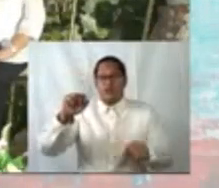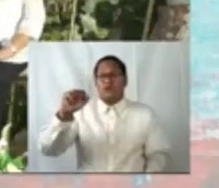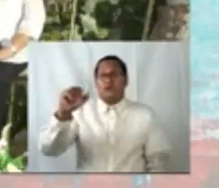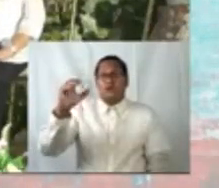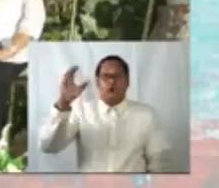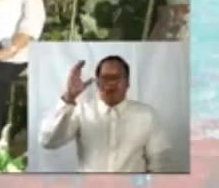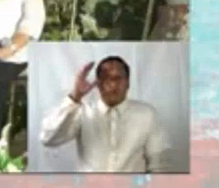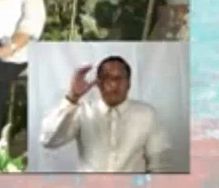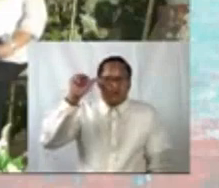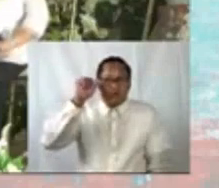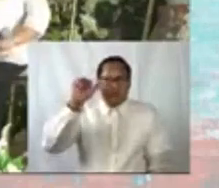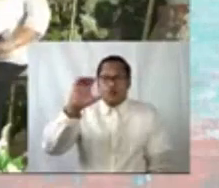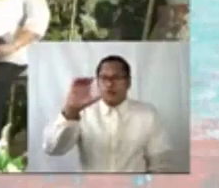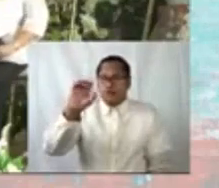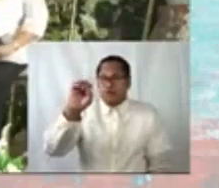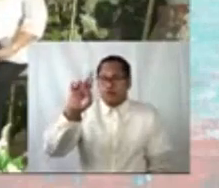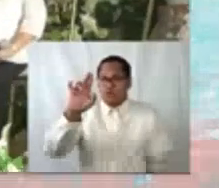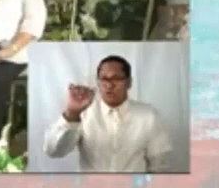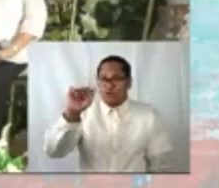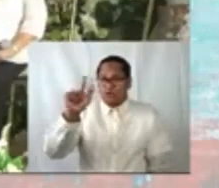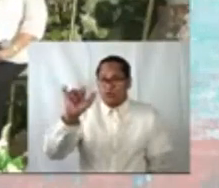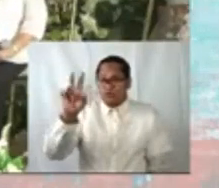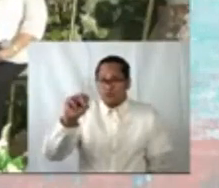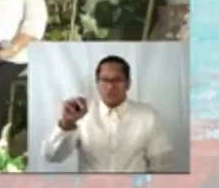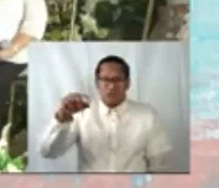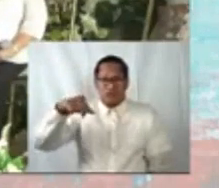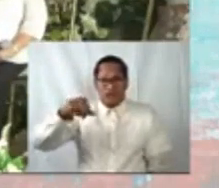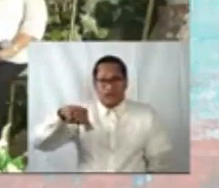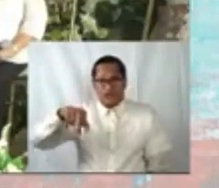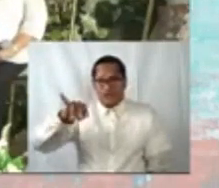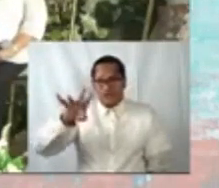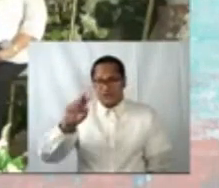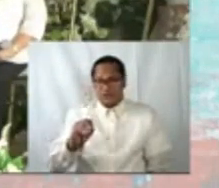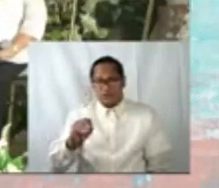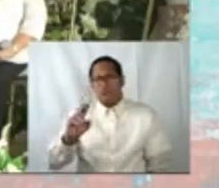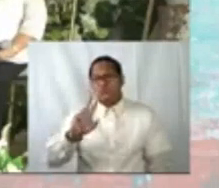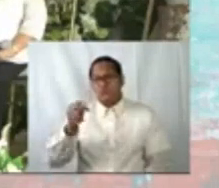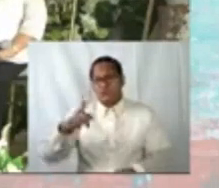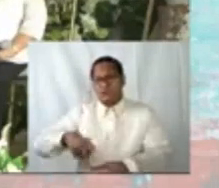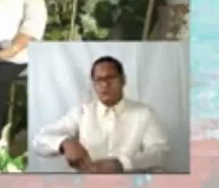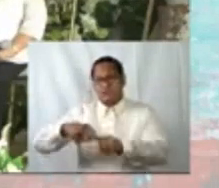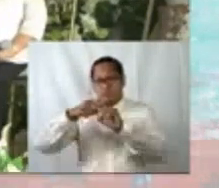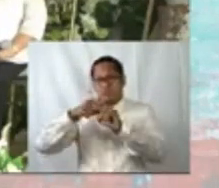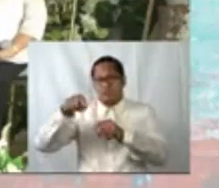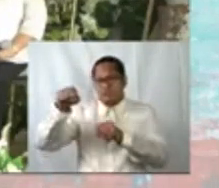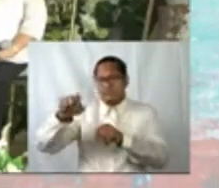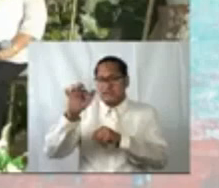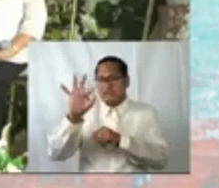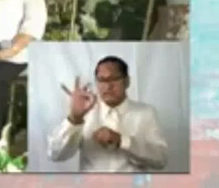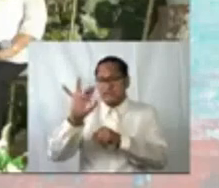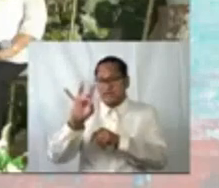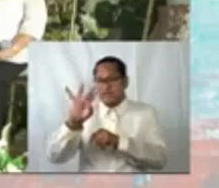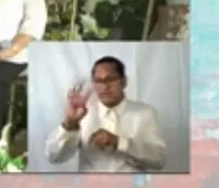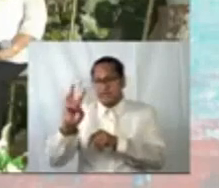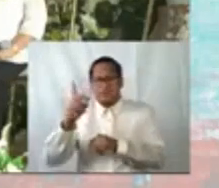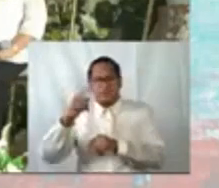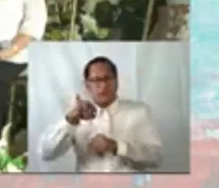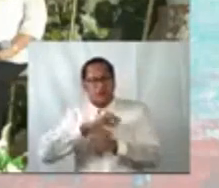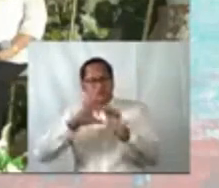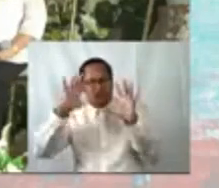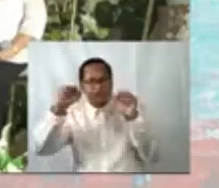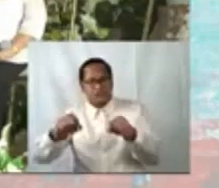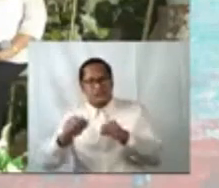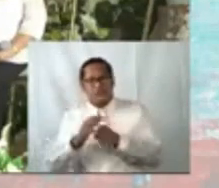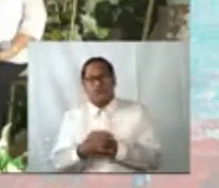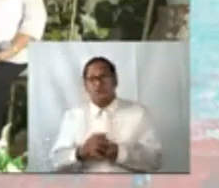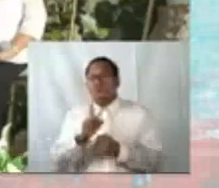Aquino, nang siya po ay na-install noong 1986 bilang pangulo natin.